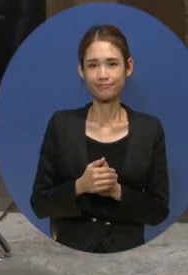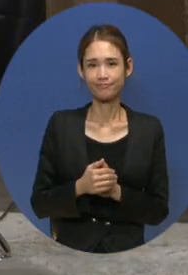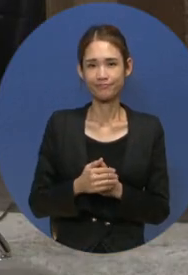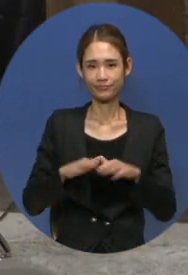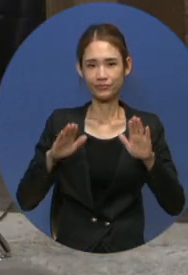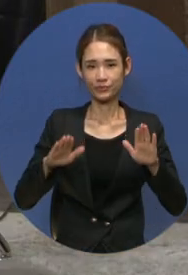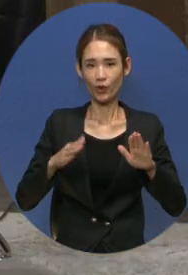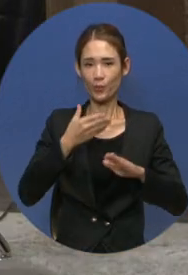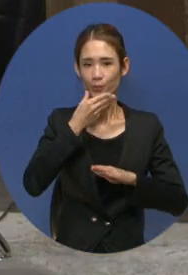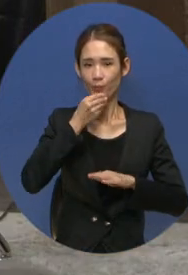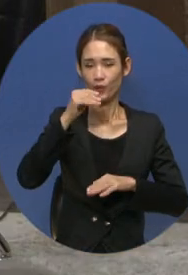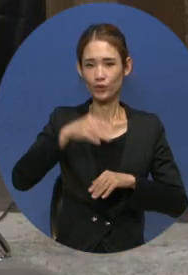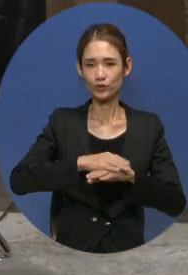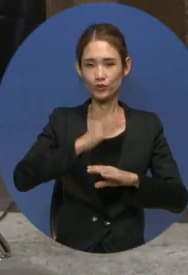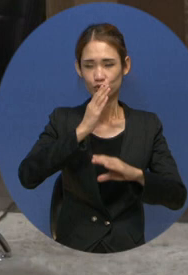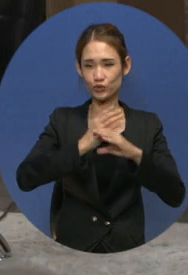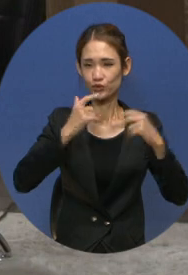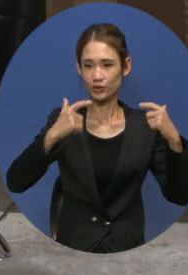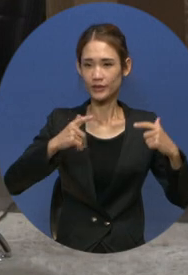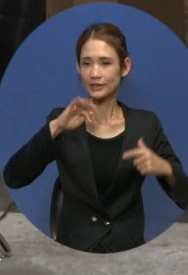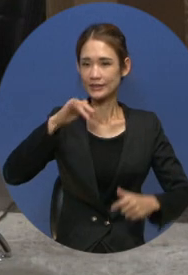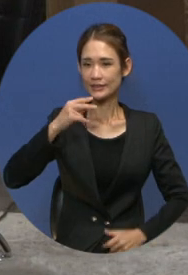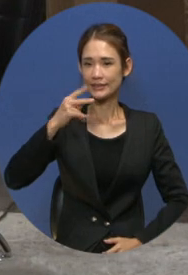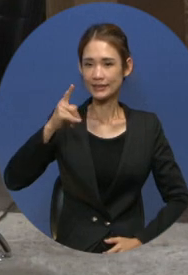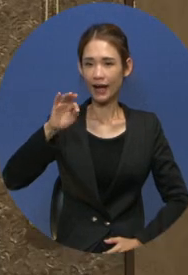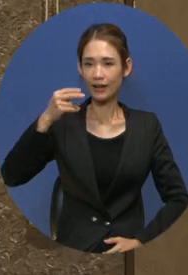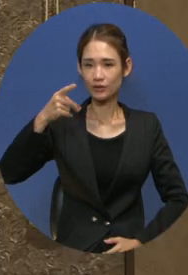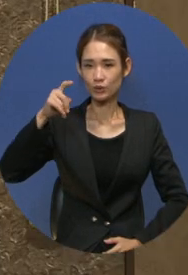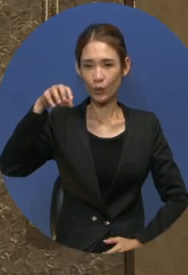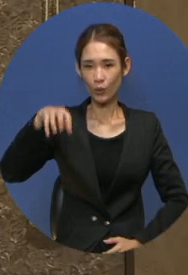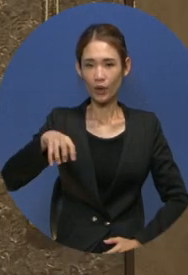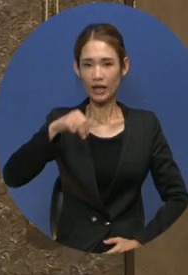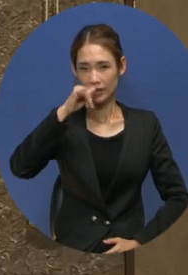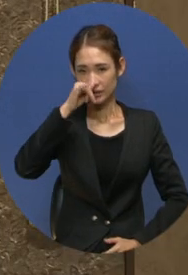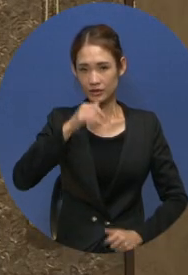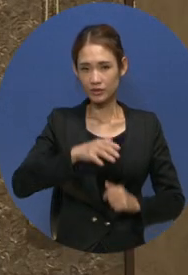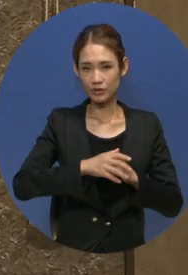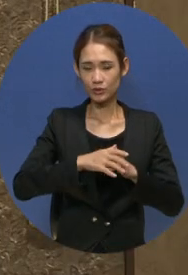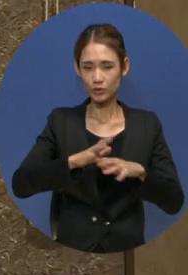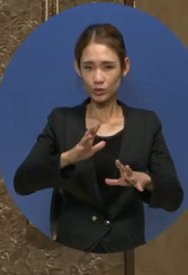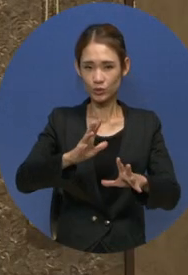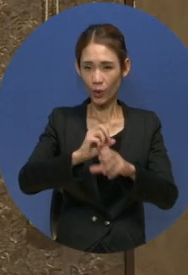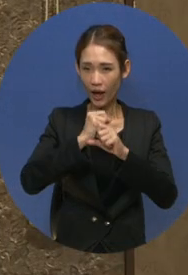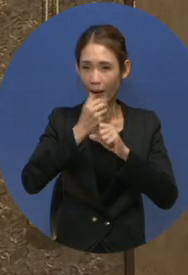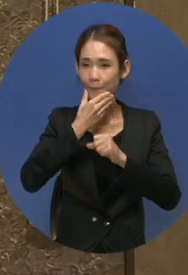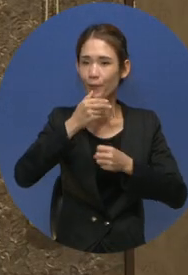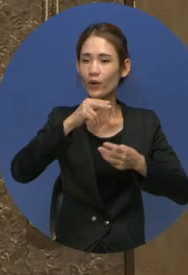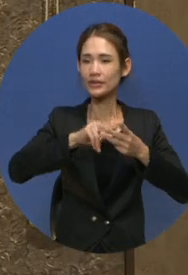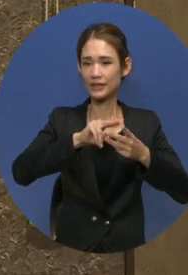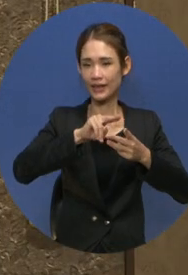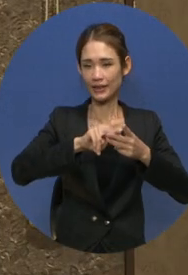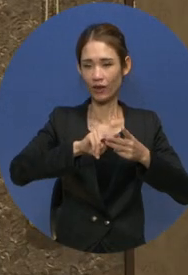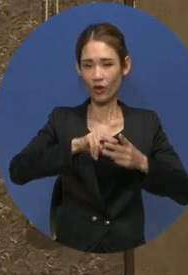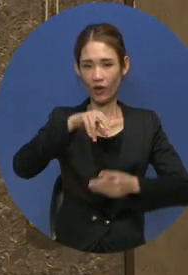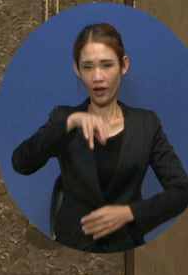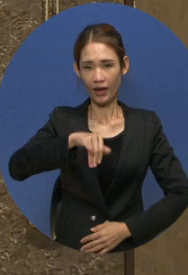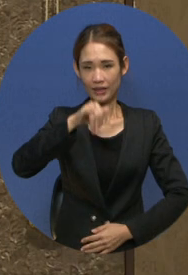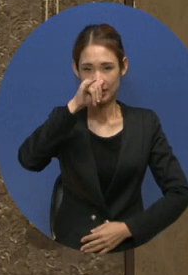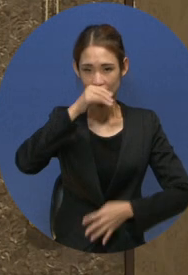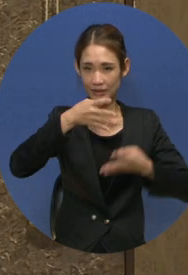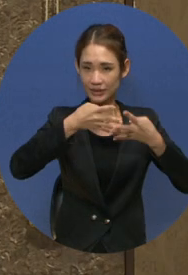저희 복지관은 중구 신당동에 위치해 있고요. 네. 신당동에 있는 종합복지센터가 있는데 그곳에